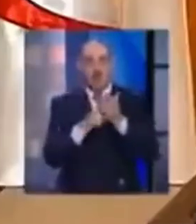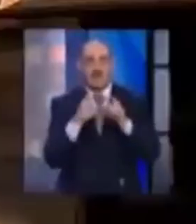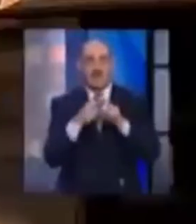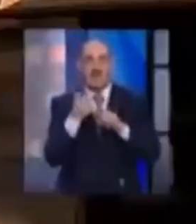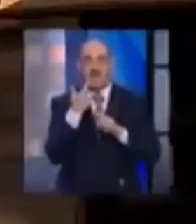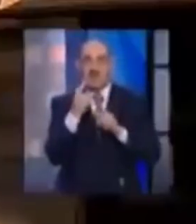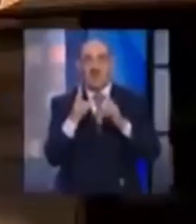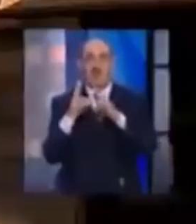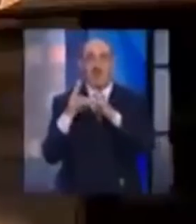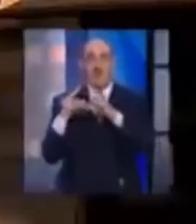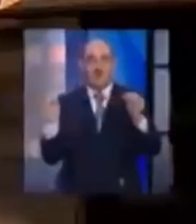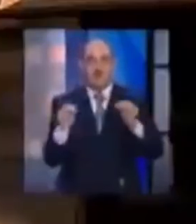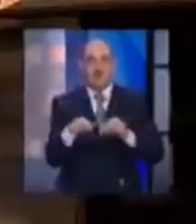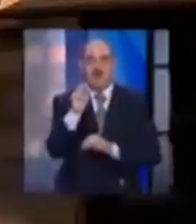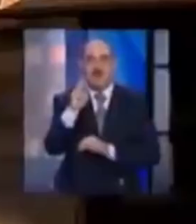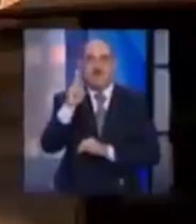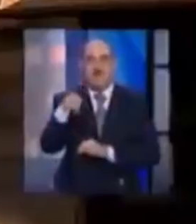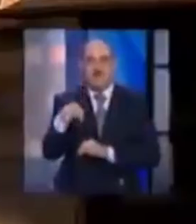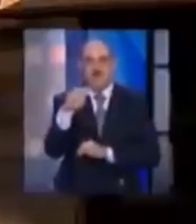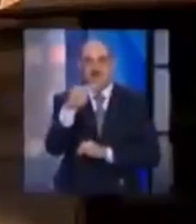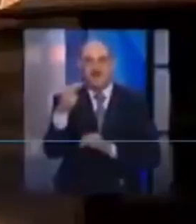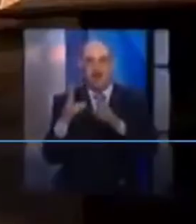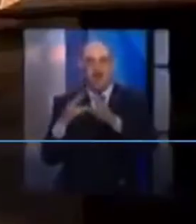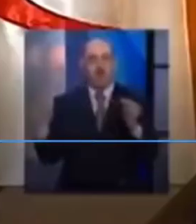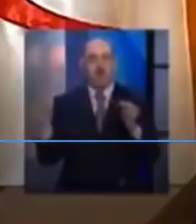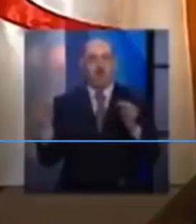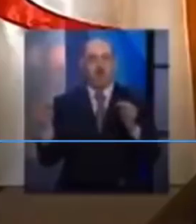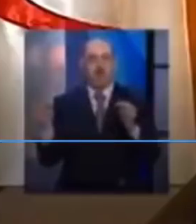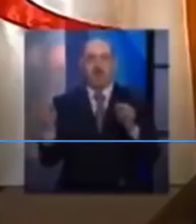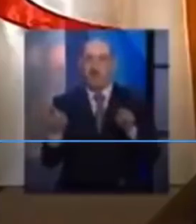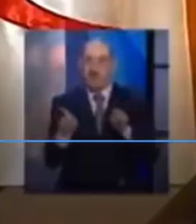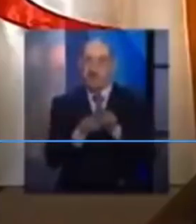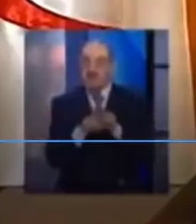باش نحل مجلس الشعبي الوطني الحالي و